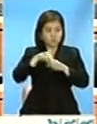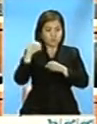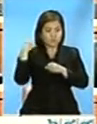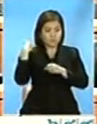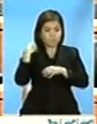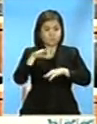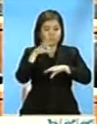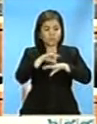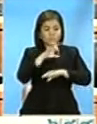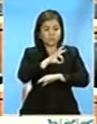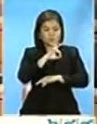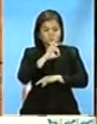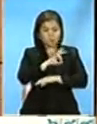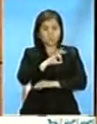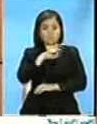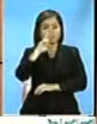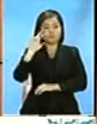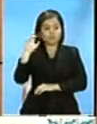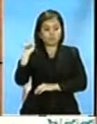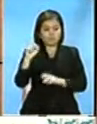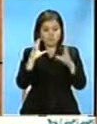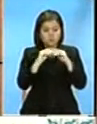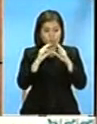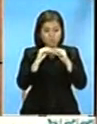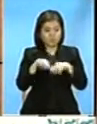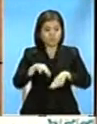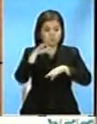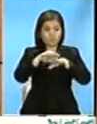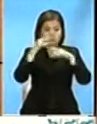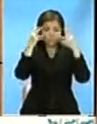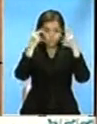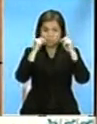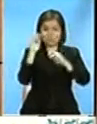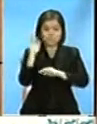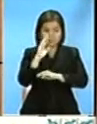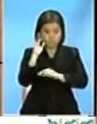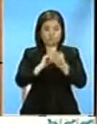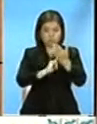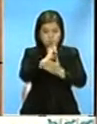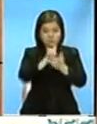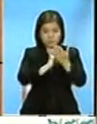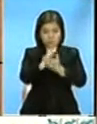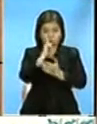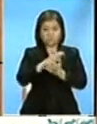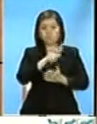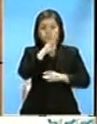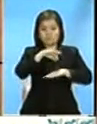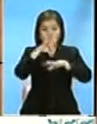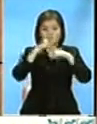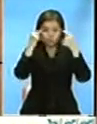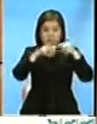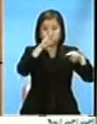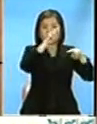านมาในฐานะสมาชิกรัฐสภาท่านไม่ได้มาในฐานะนายกรัฐมนตรีครับเพราะถ้าท่านมาในฐานะนายกท่านต้องขึ้นไปนั่งข้างบนฮ